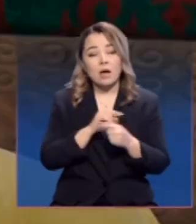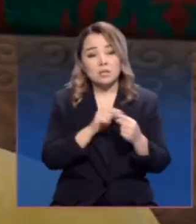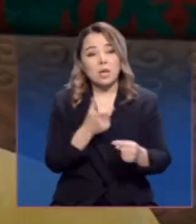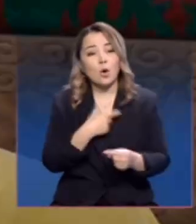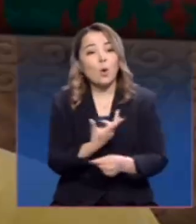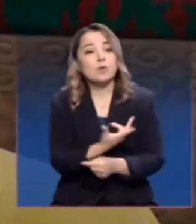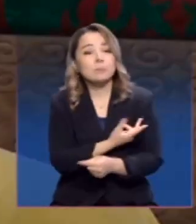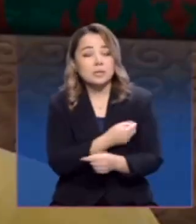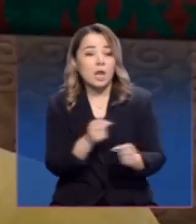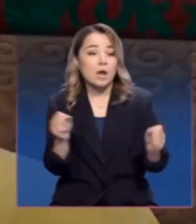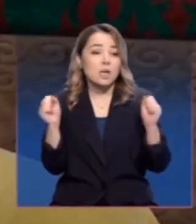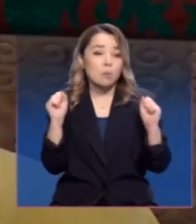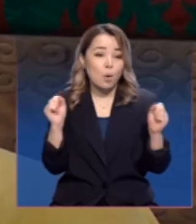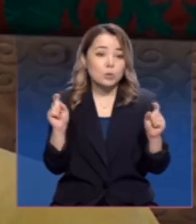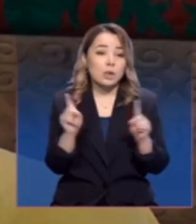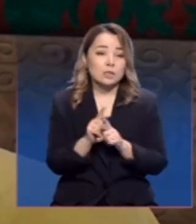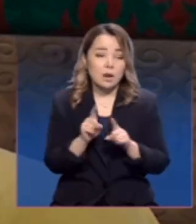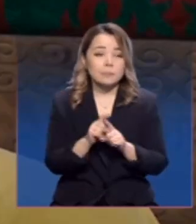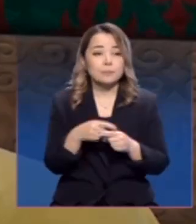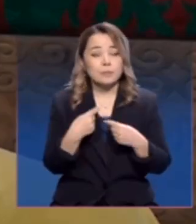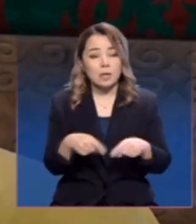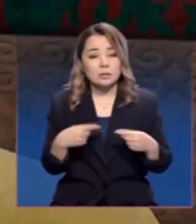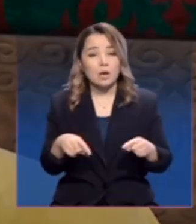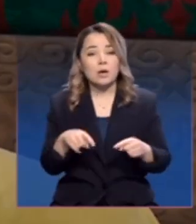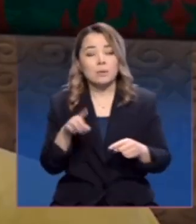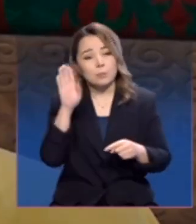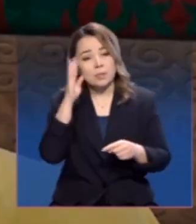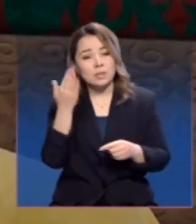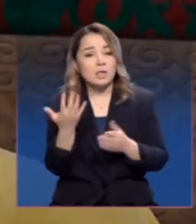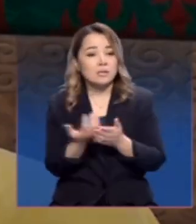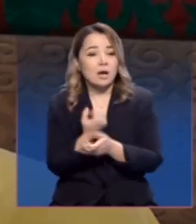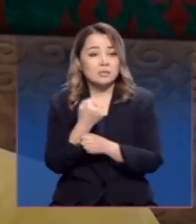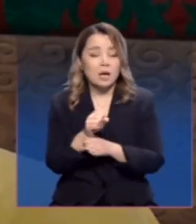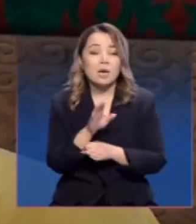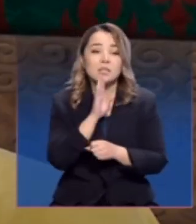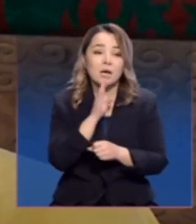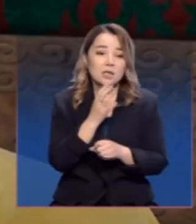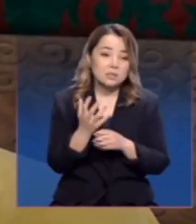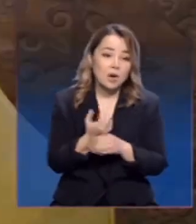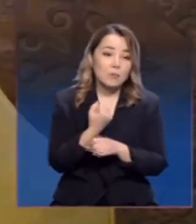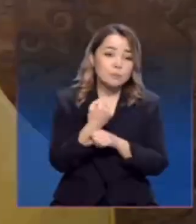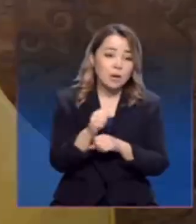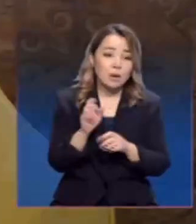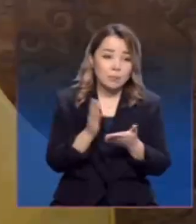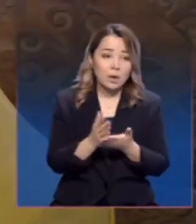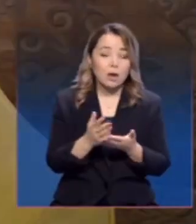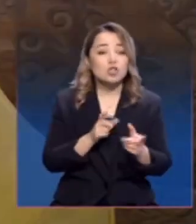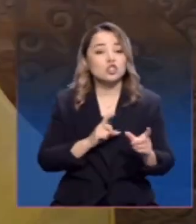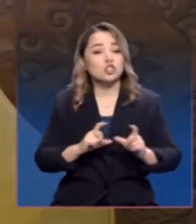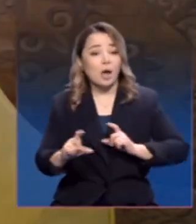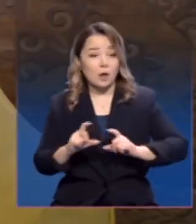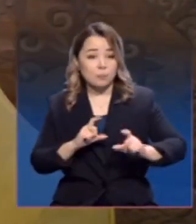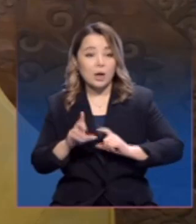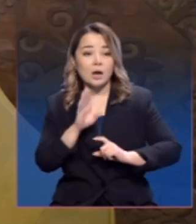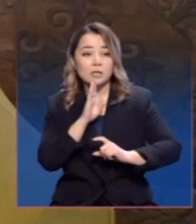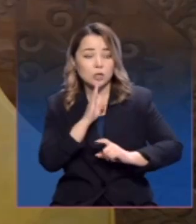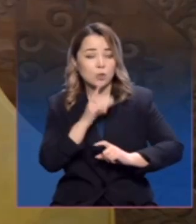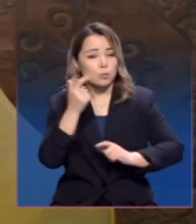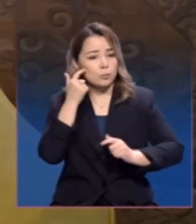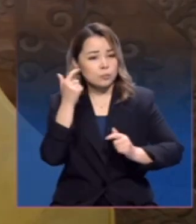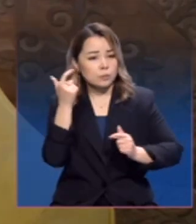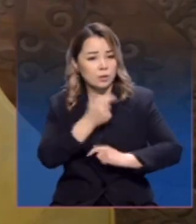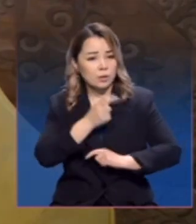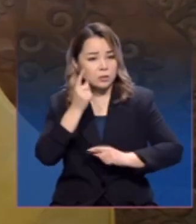бар. Спортта да мысалы ана жақтан ұлдарымыз жеңіске жетіп жатыр, мына жақтан қыздарымыз жеңіске жатыр. Ал шахматта қыздар әлде қайда